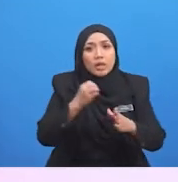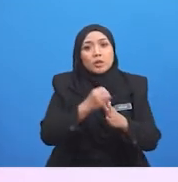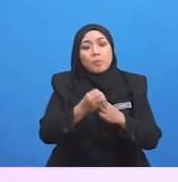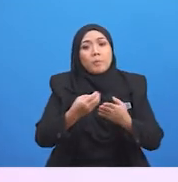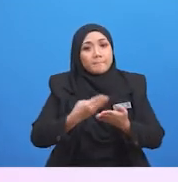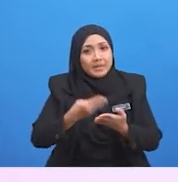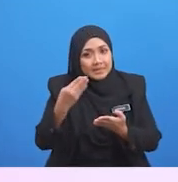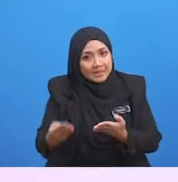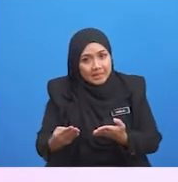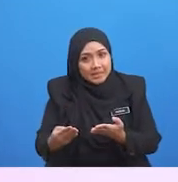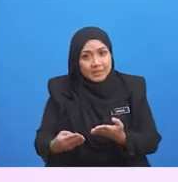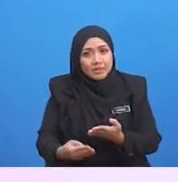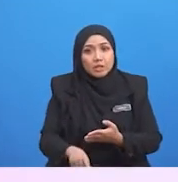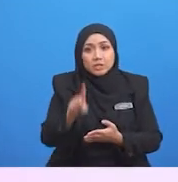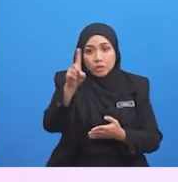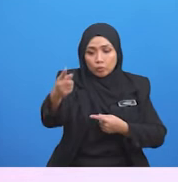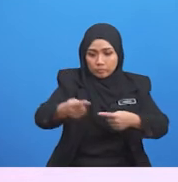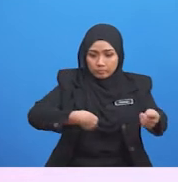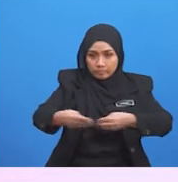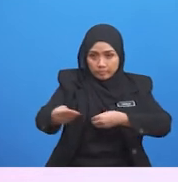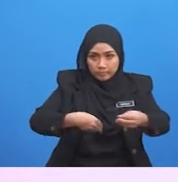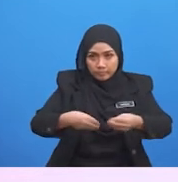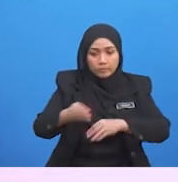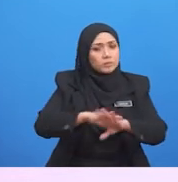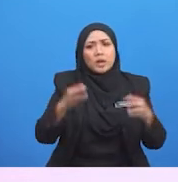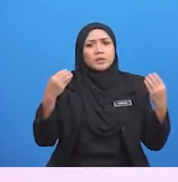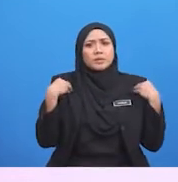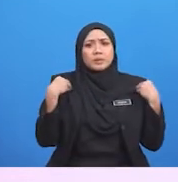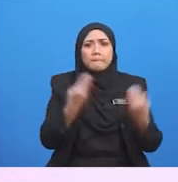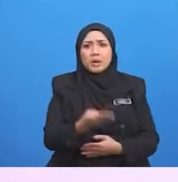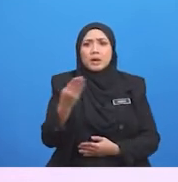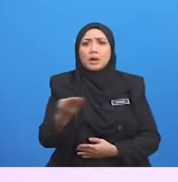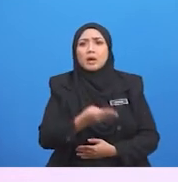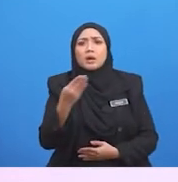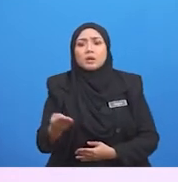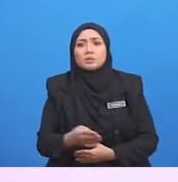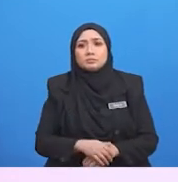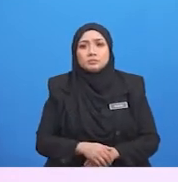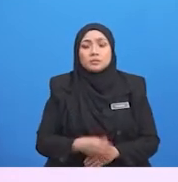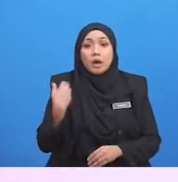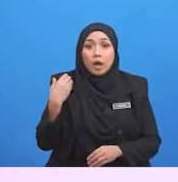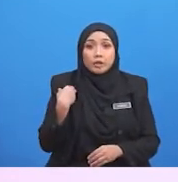satu transaksi. Tidak memiliki barang dan dia mendapat